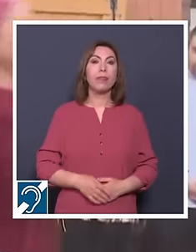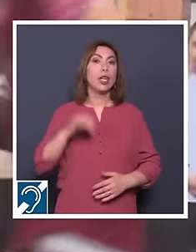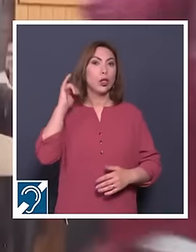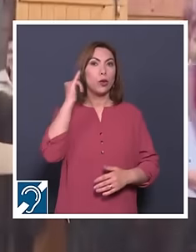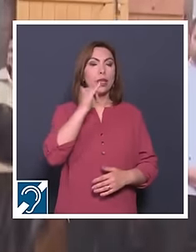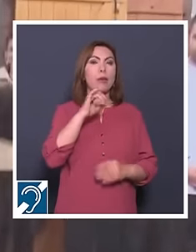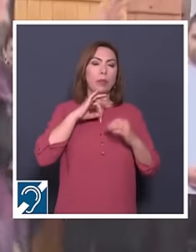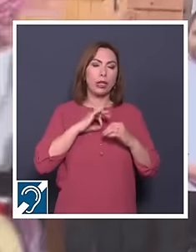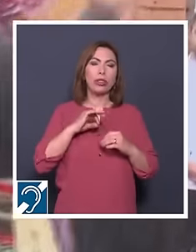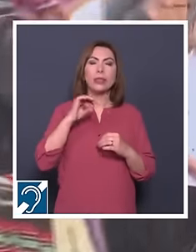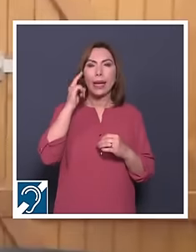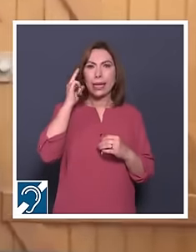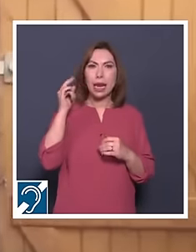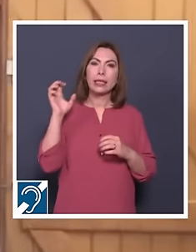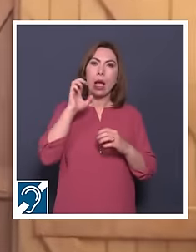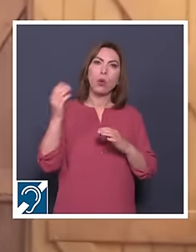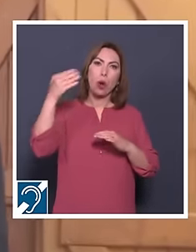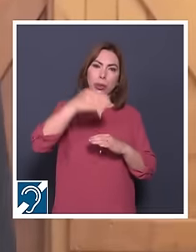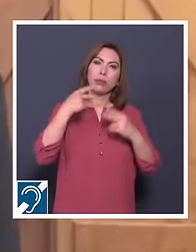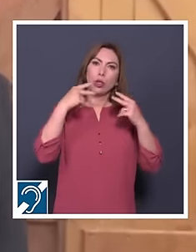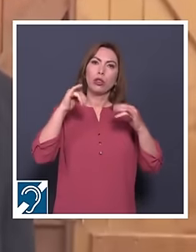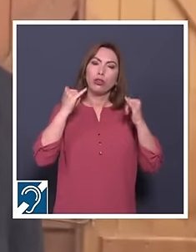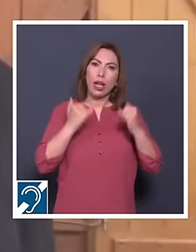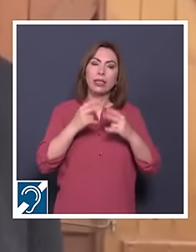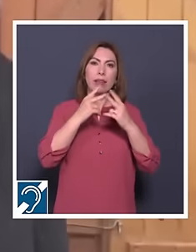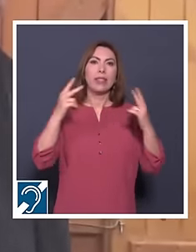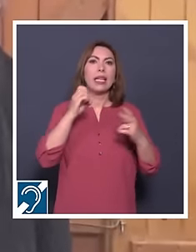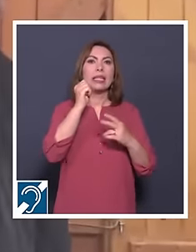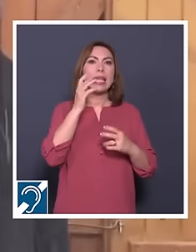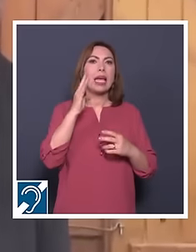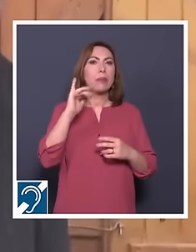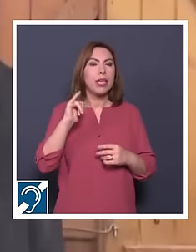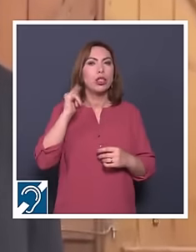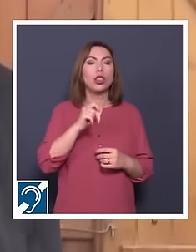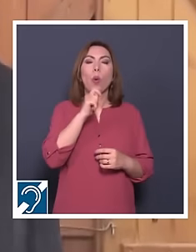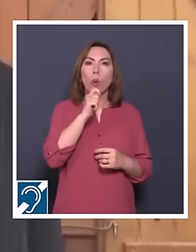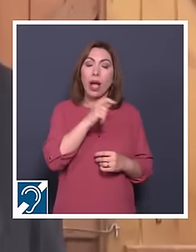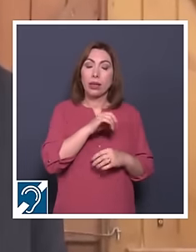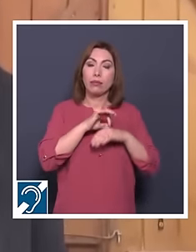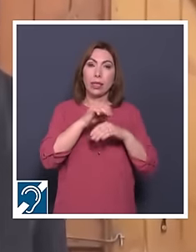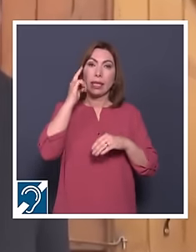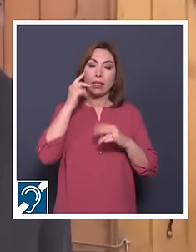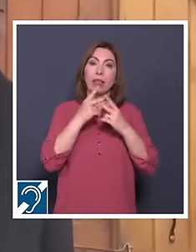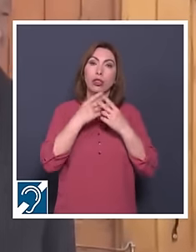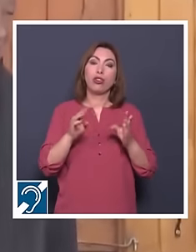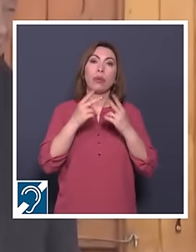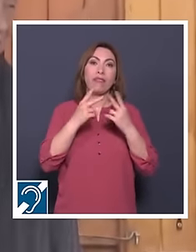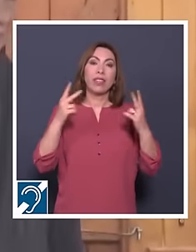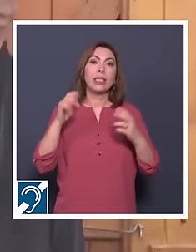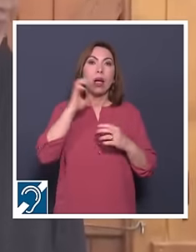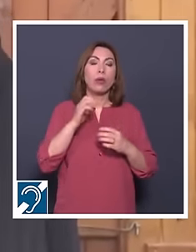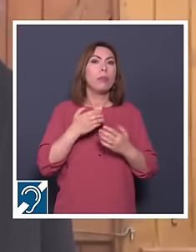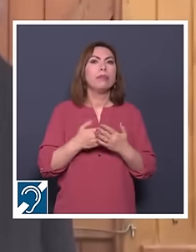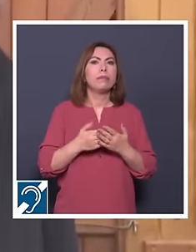Turneul lui Xi Jinping în Europa continuă și astăzi cu vizită în Serbia și Ungaria. Liderul chinez și-a început vizita în Europa pe fondul unor